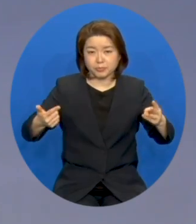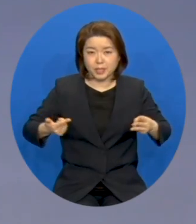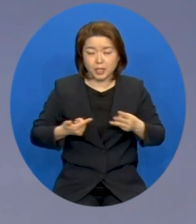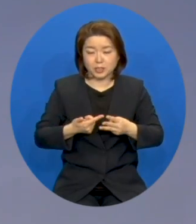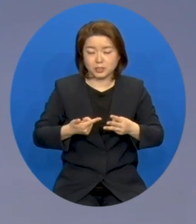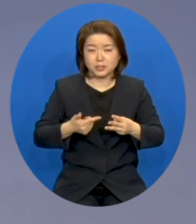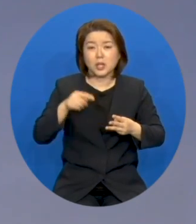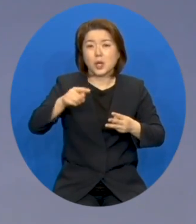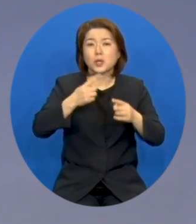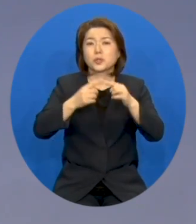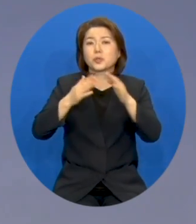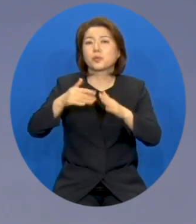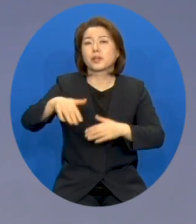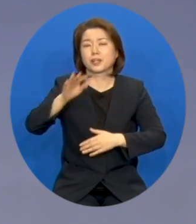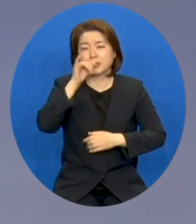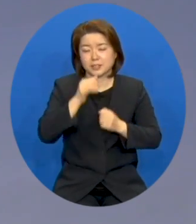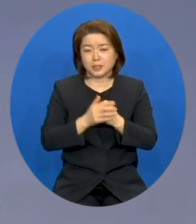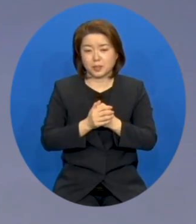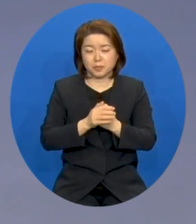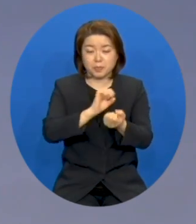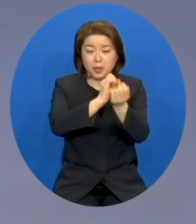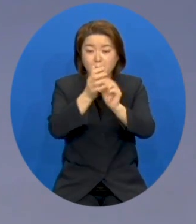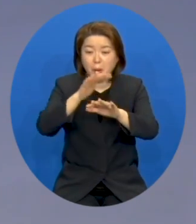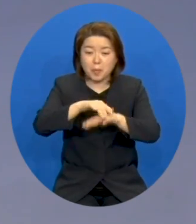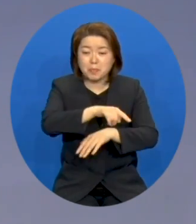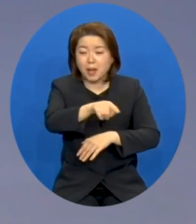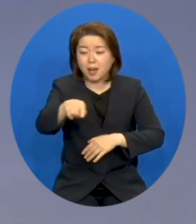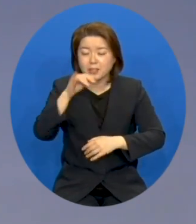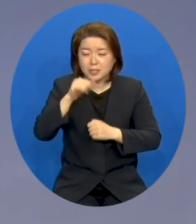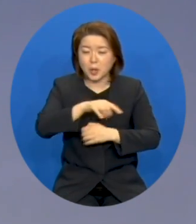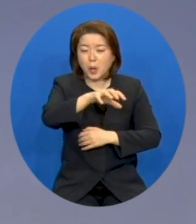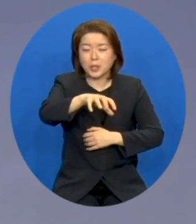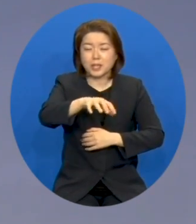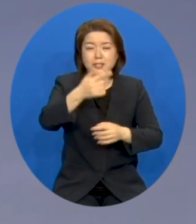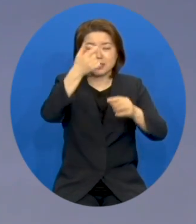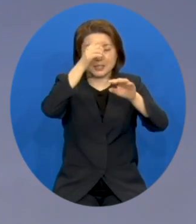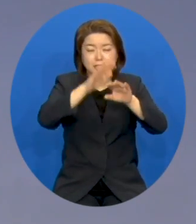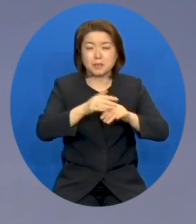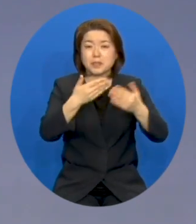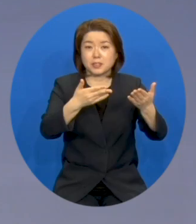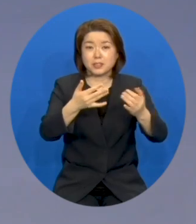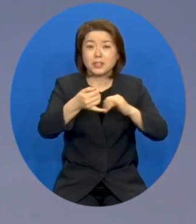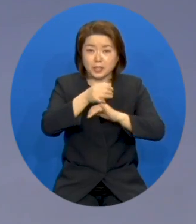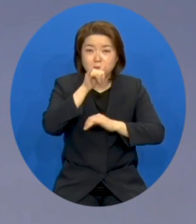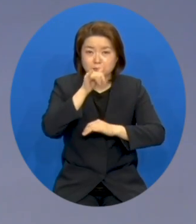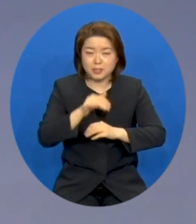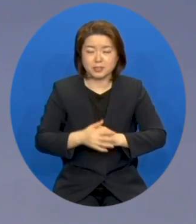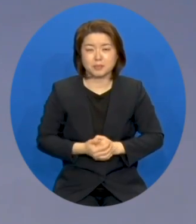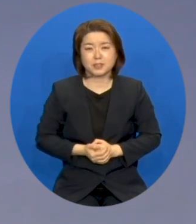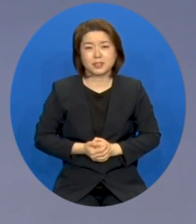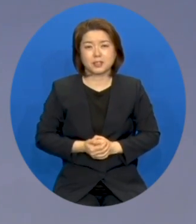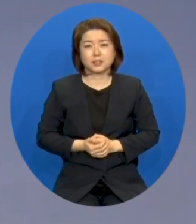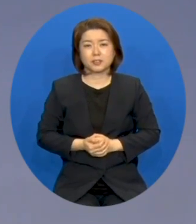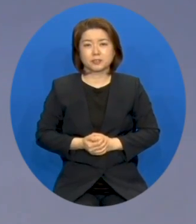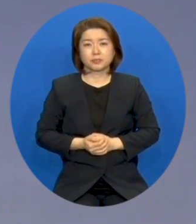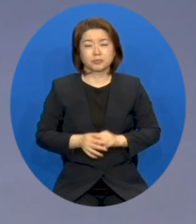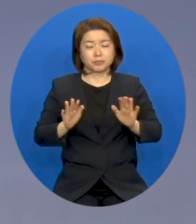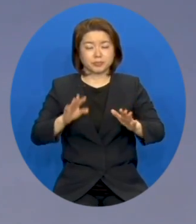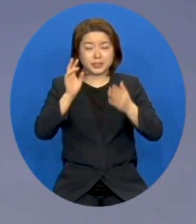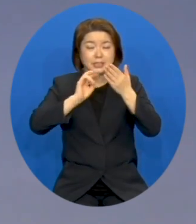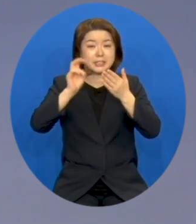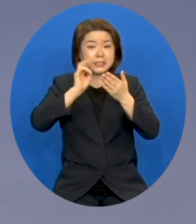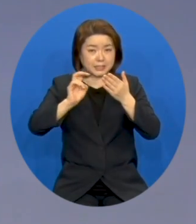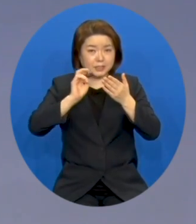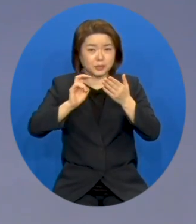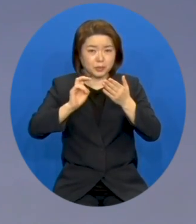갔습니다. 정원이 있길래 그 정원에서 우리가 예배를 드리기로 했습니다. 자, 찬송가는